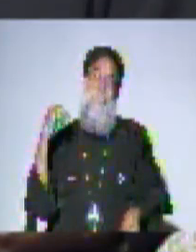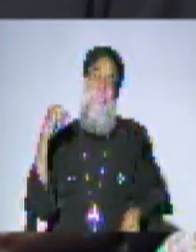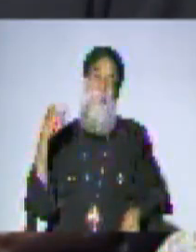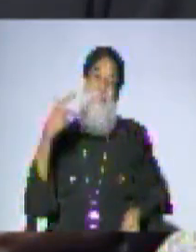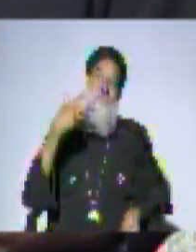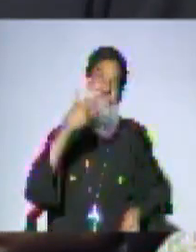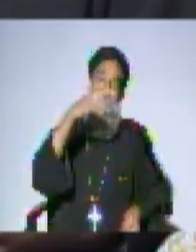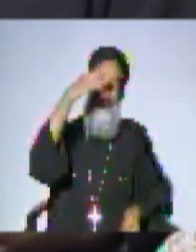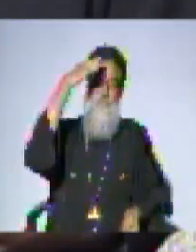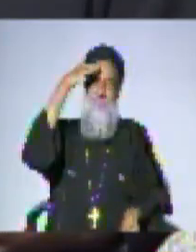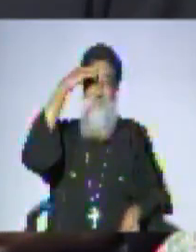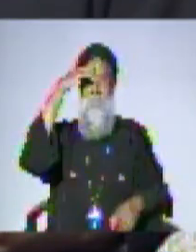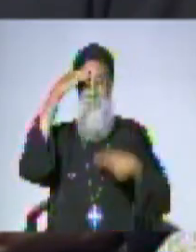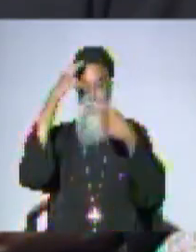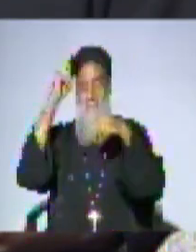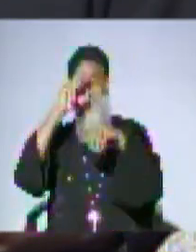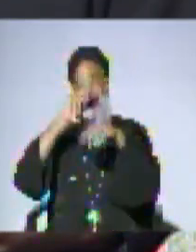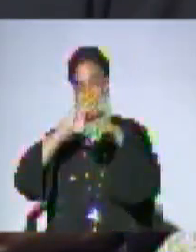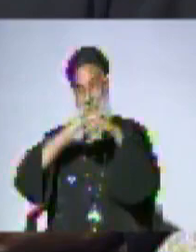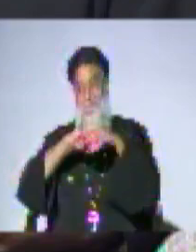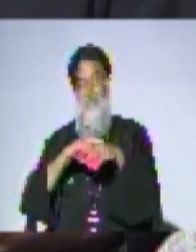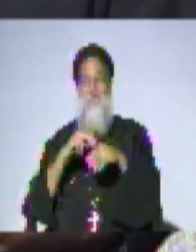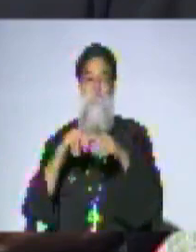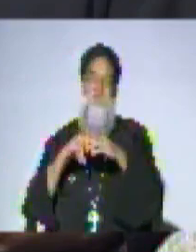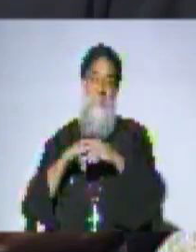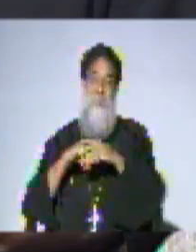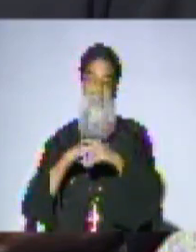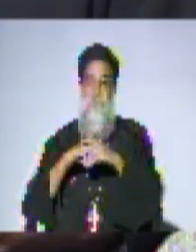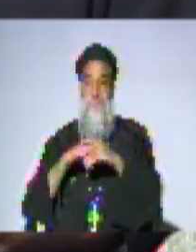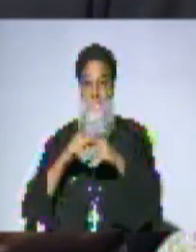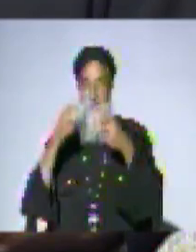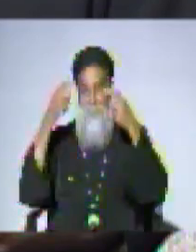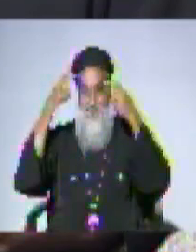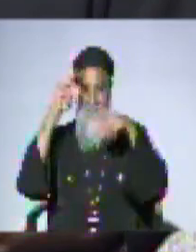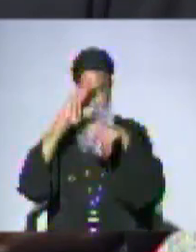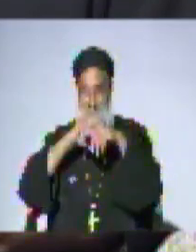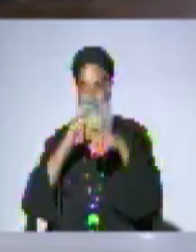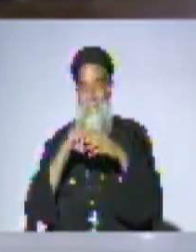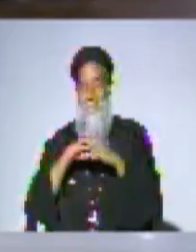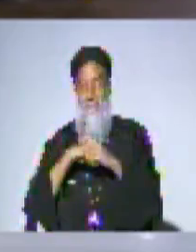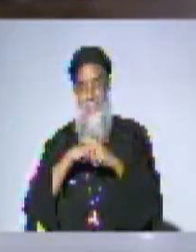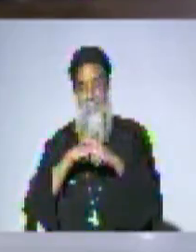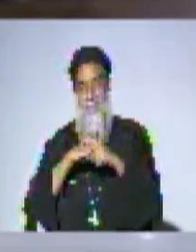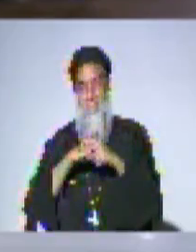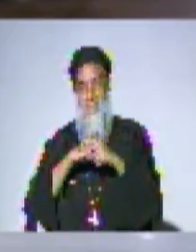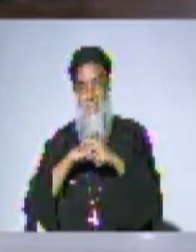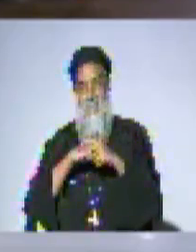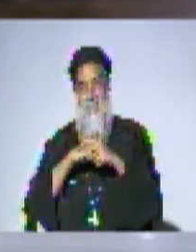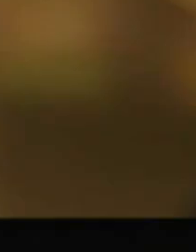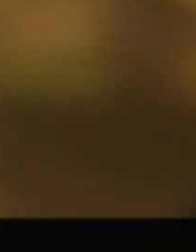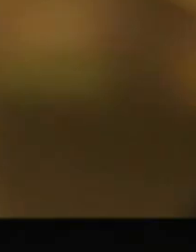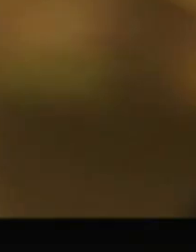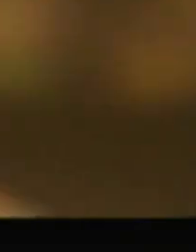شكرا. فاصل قصير ونعود مره اخرى مع نيافه الحبر الجليل انبا بنيامين.